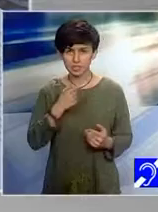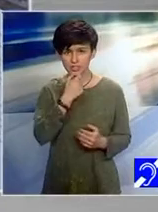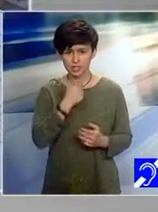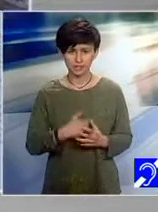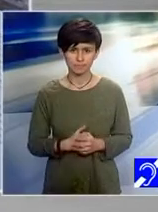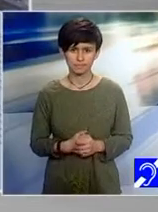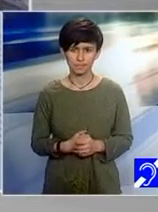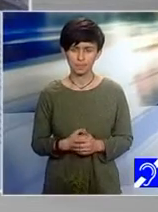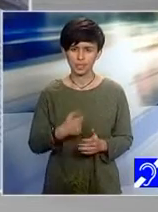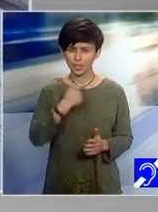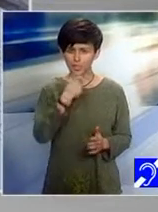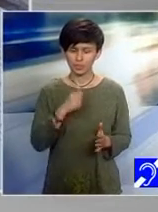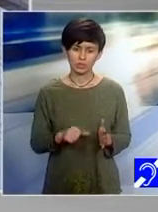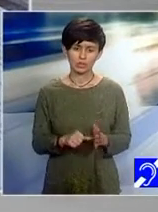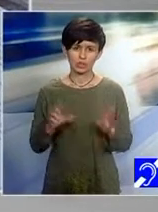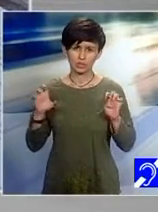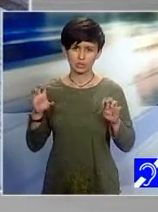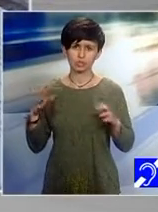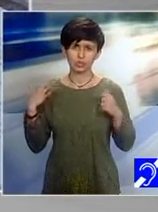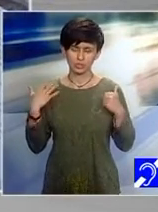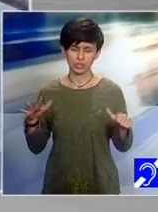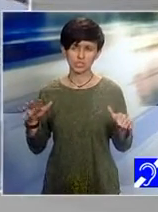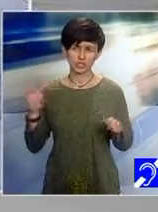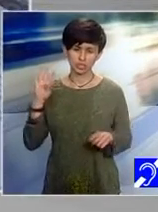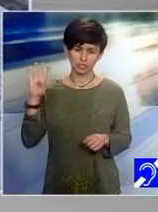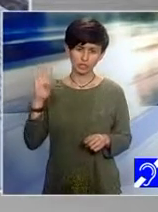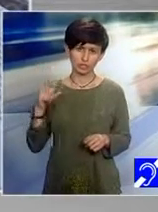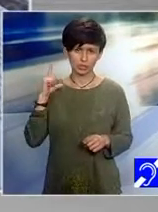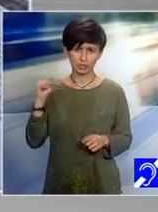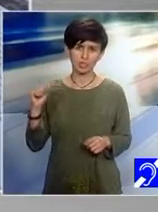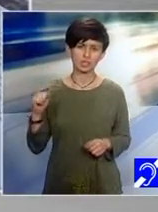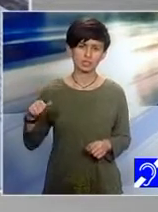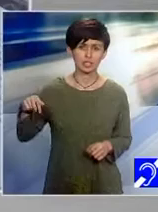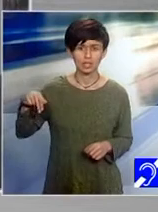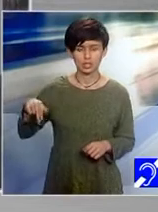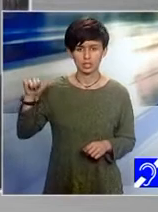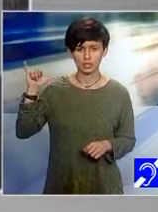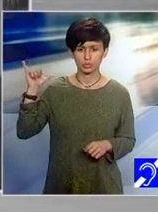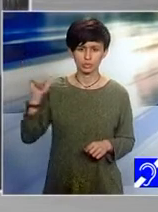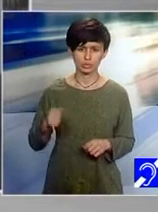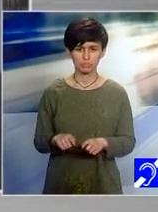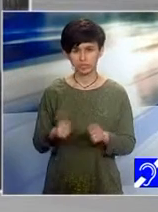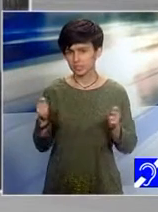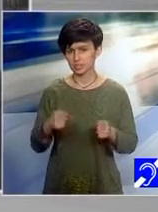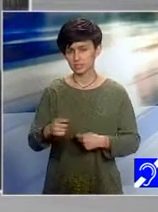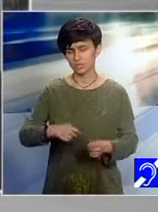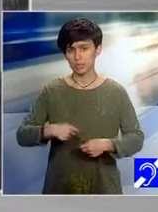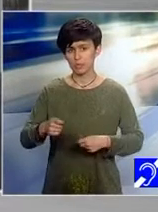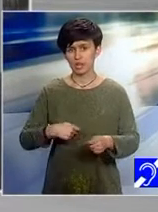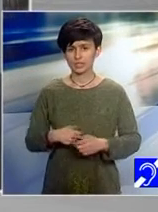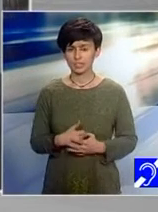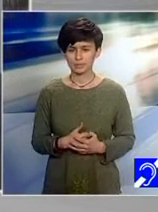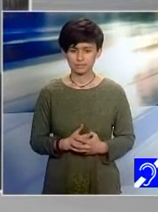În 1964 a ajuns în New York, unde și-a deschis un magazin de condimente orientale. La vârsta